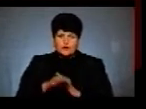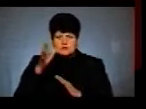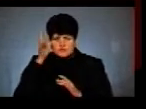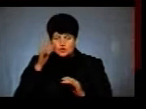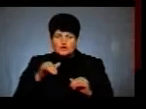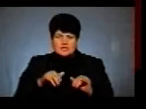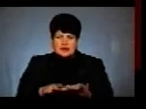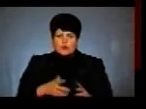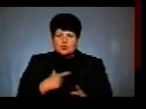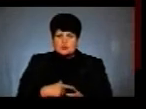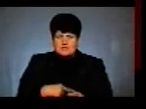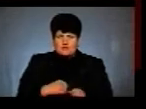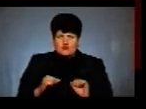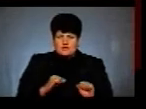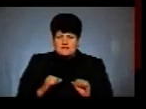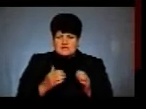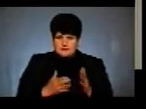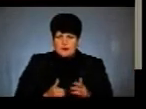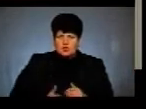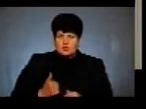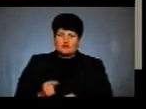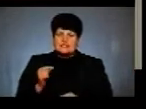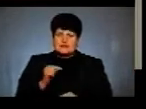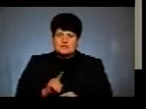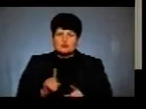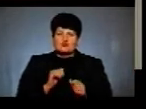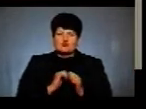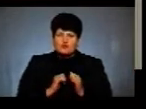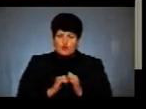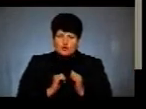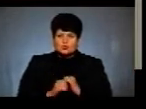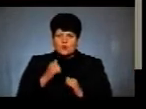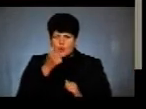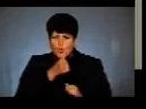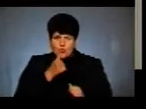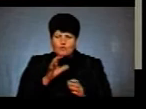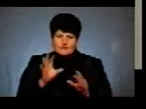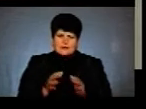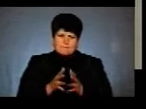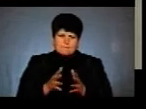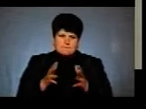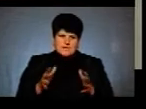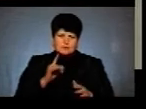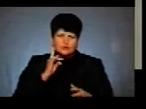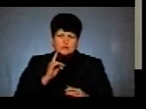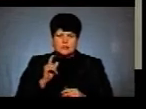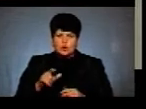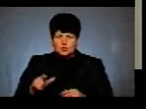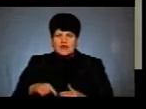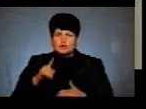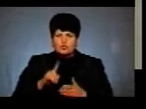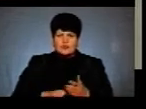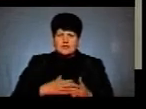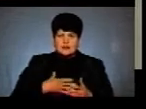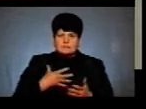в університеті. Ми гордимося тим, що з кожного року все більше і більше молодих людей довіряють нам